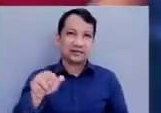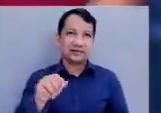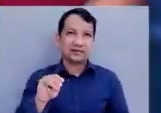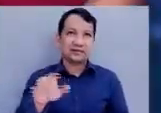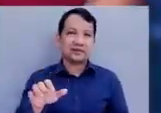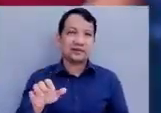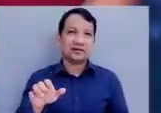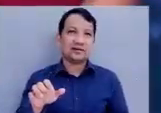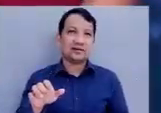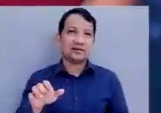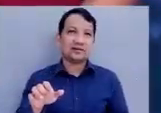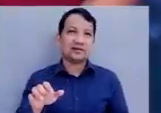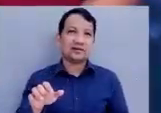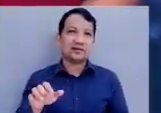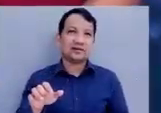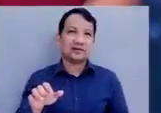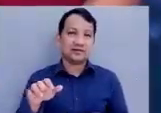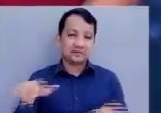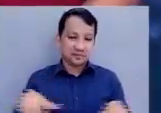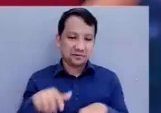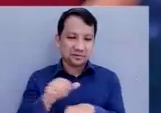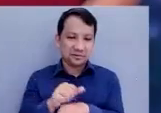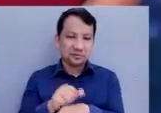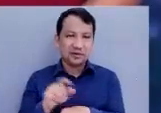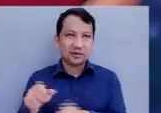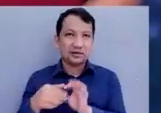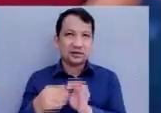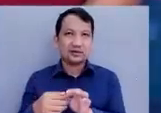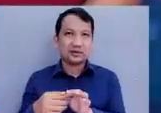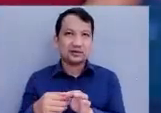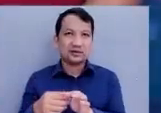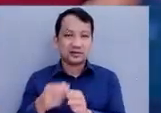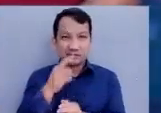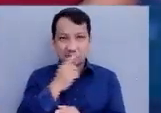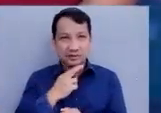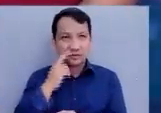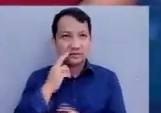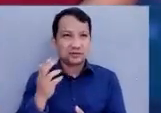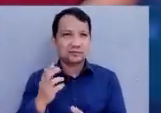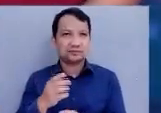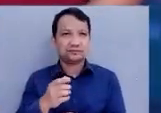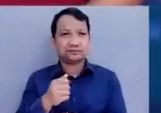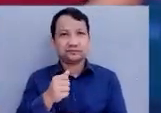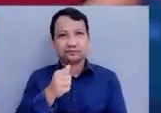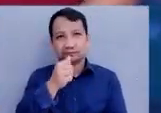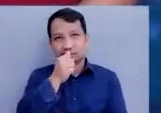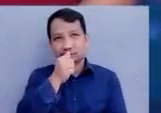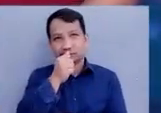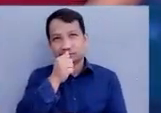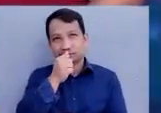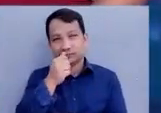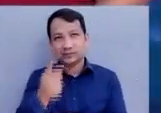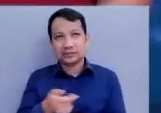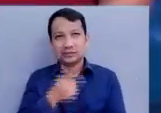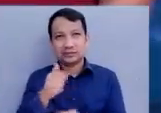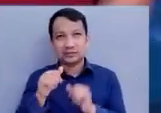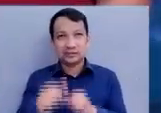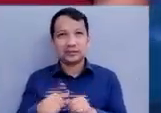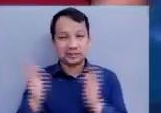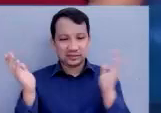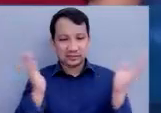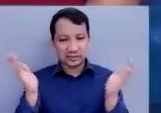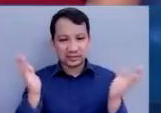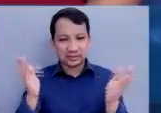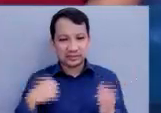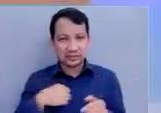isang ano kasi yung mga nagtatrabaho din sa ah sa mga restaurant Ano naman ang sikreto kung bakit napanatili ninyo ang iyong mga